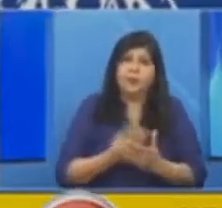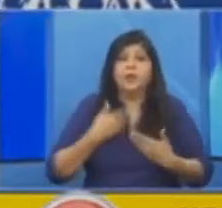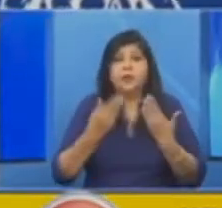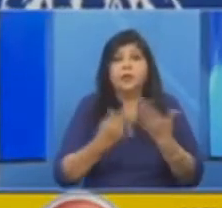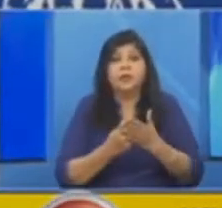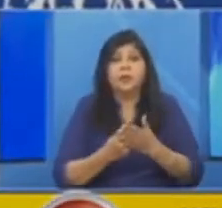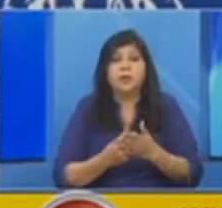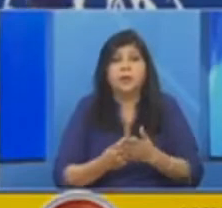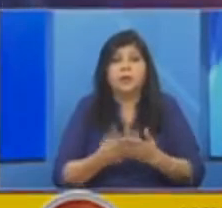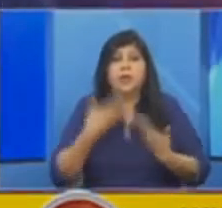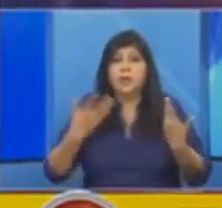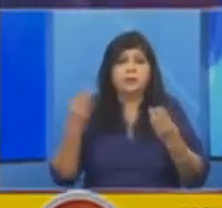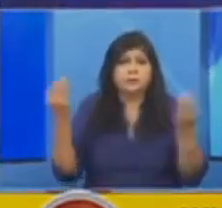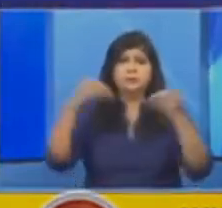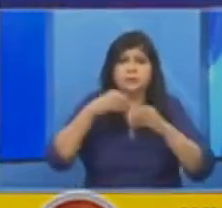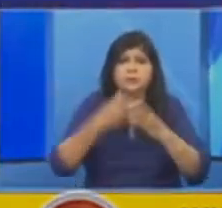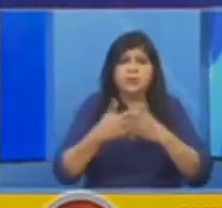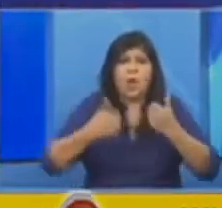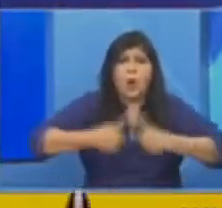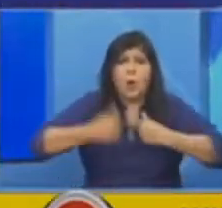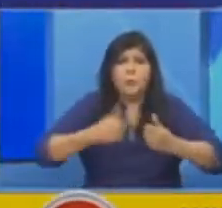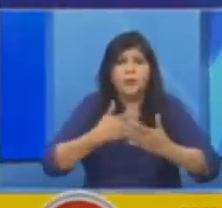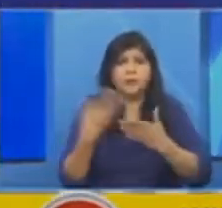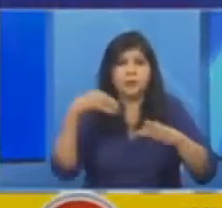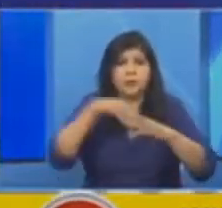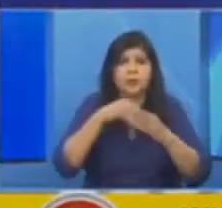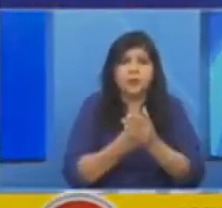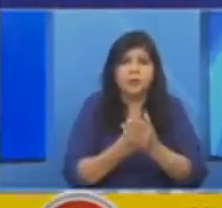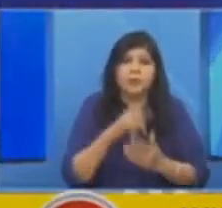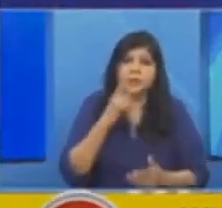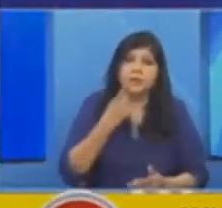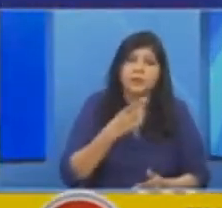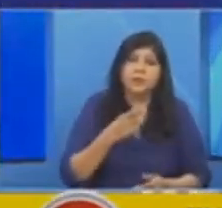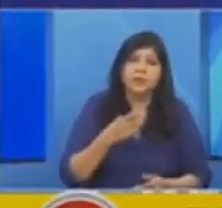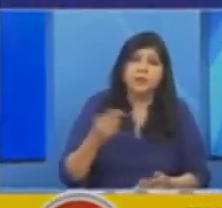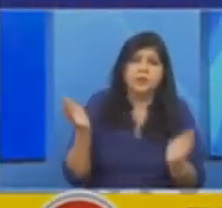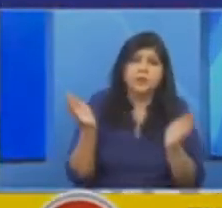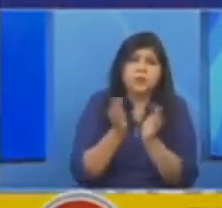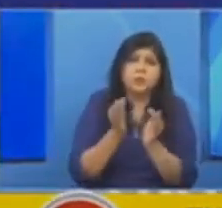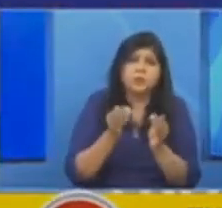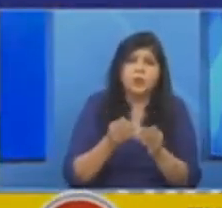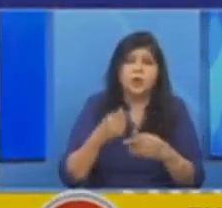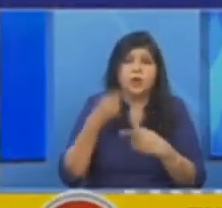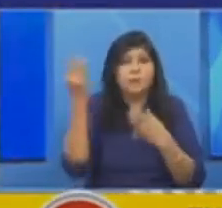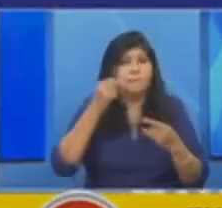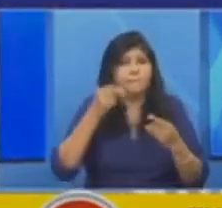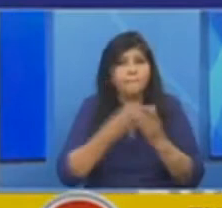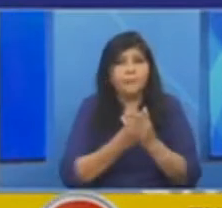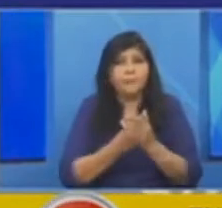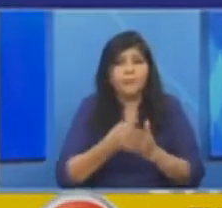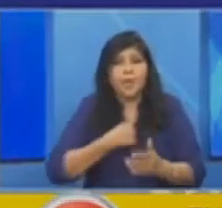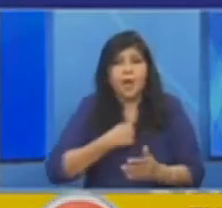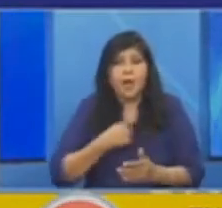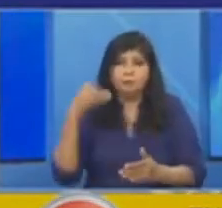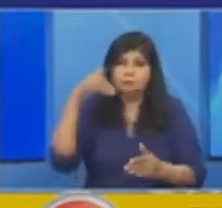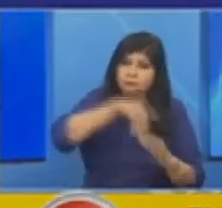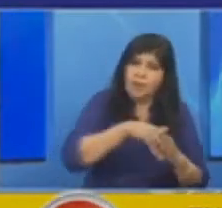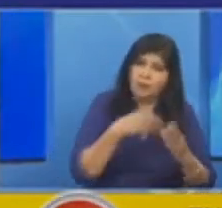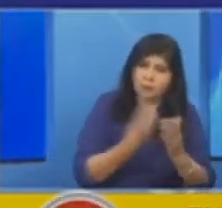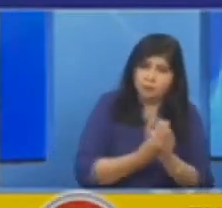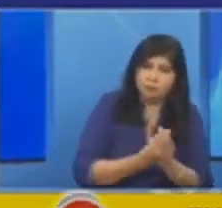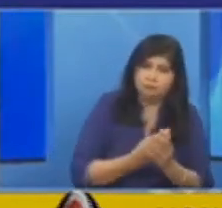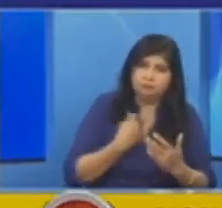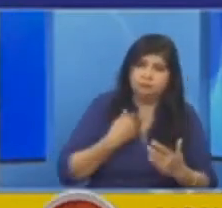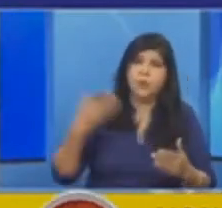आवजित की जाएगी, और साथ ही एक मिम कंपिडिशन भी होगा, आप खुद पार्टिस्पेट करें,